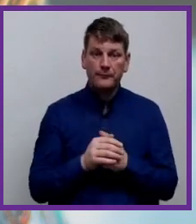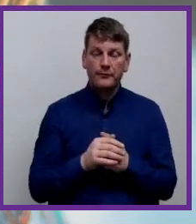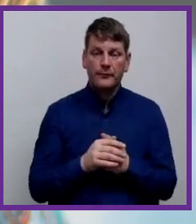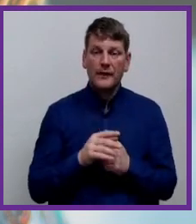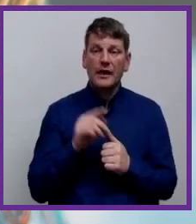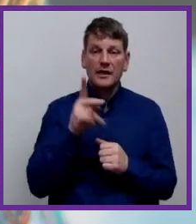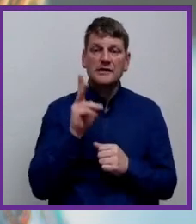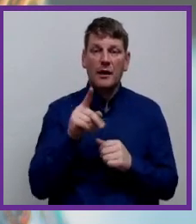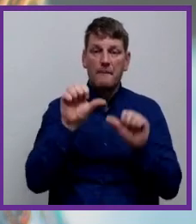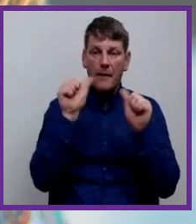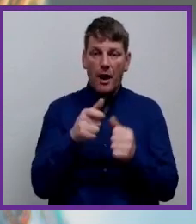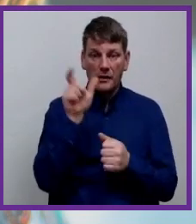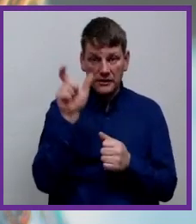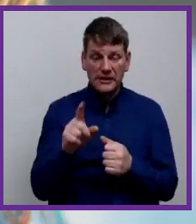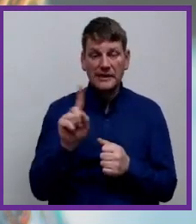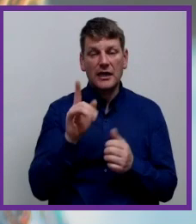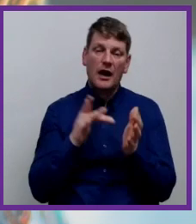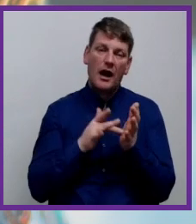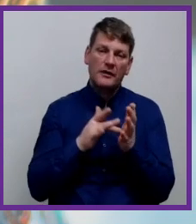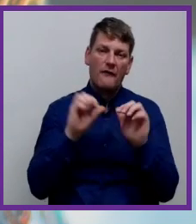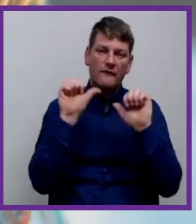tas, ka mākslinieks ir kaut kādā veidā